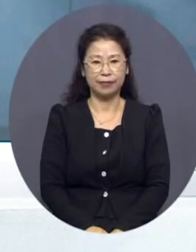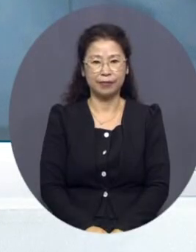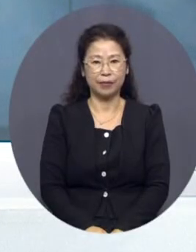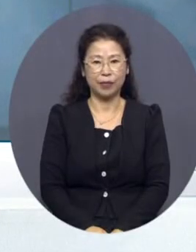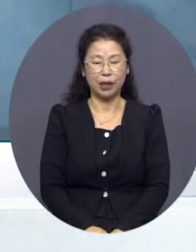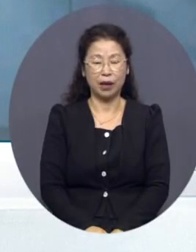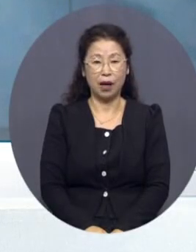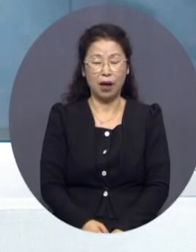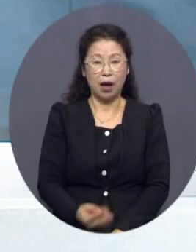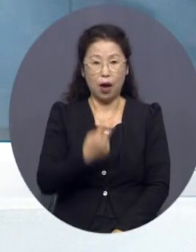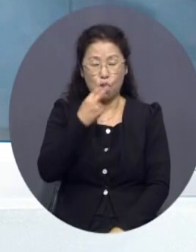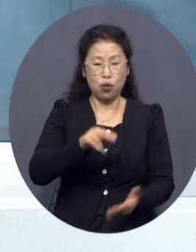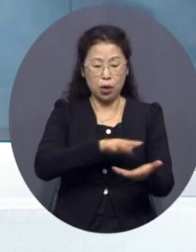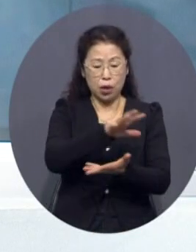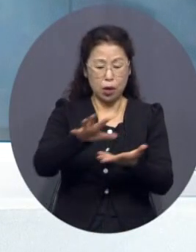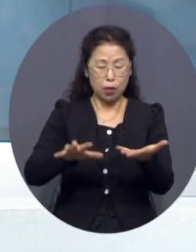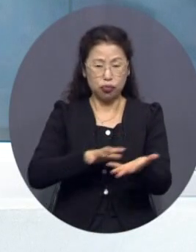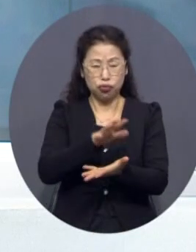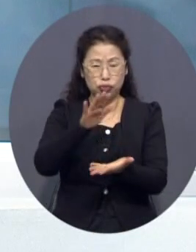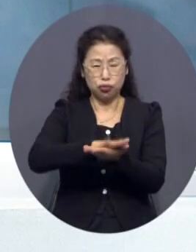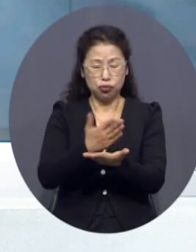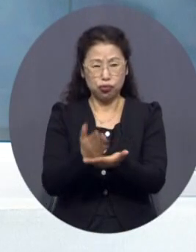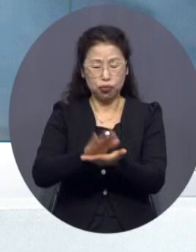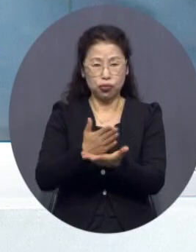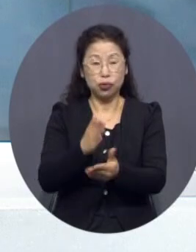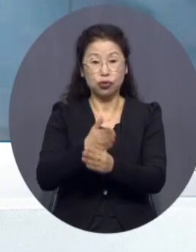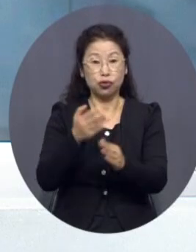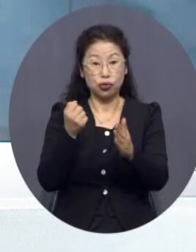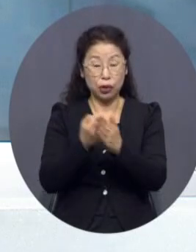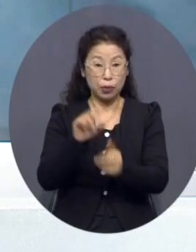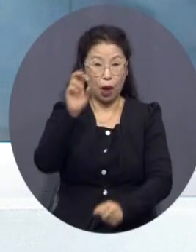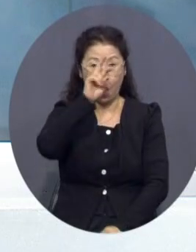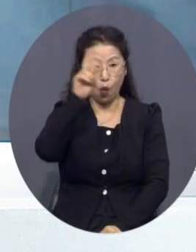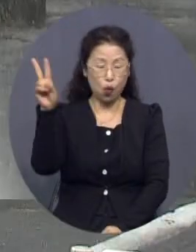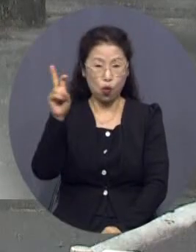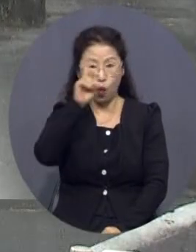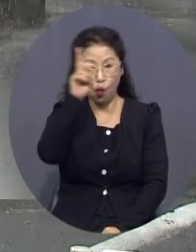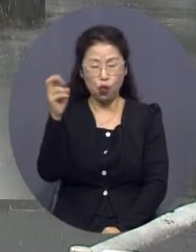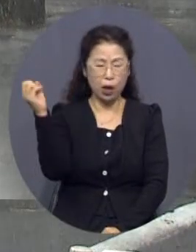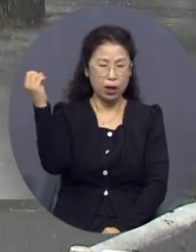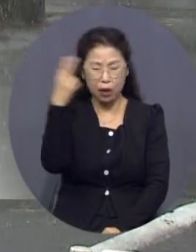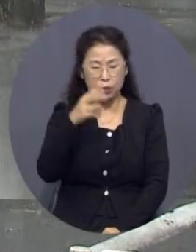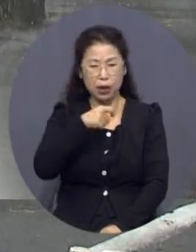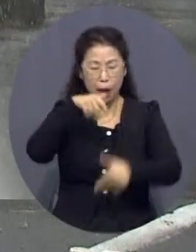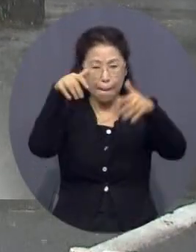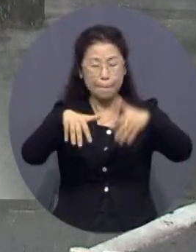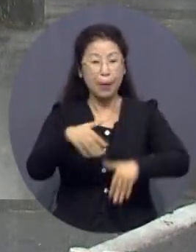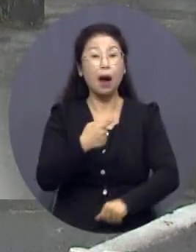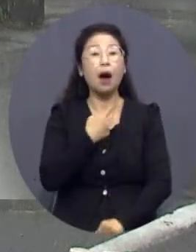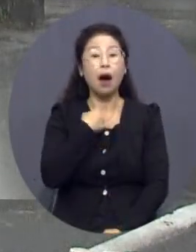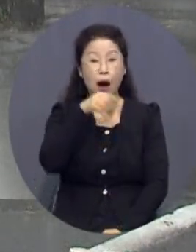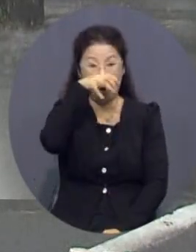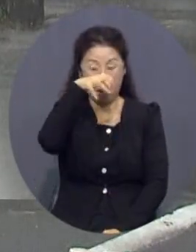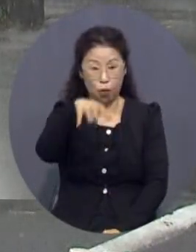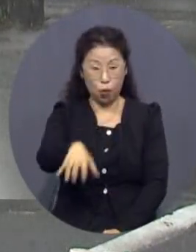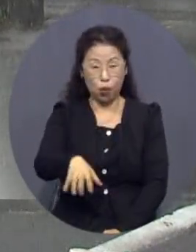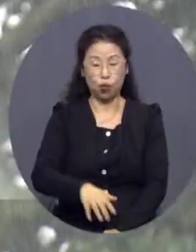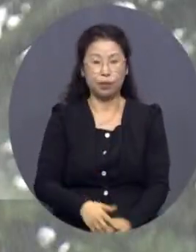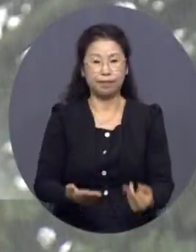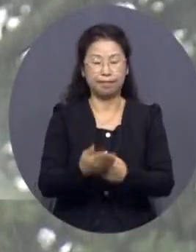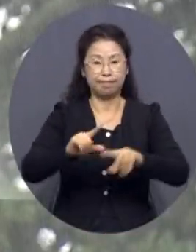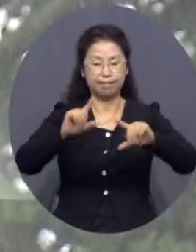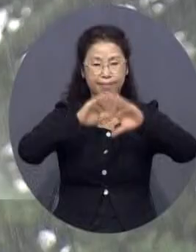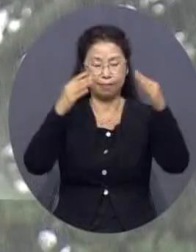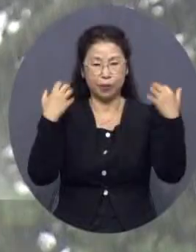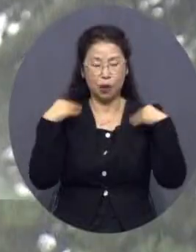대기 불안정으로 제주도 중산간과 산지에 오후 한때 기습 폭우가 쏟아졌습니다. 제주지방기상청에 따르면 오늘